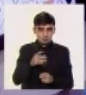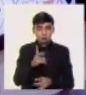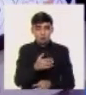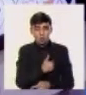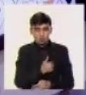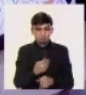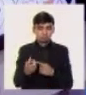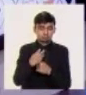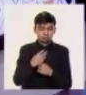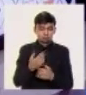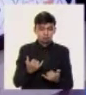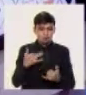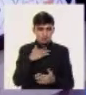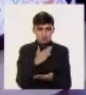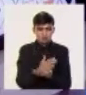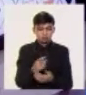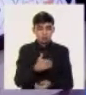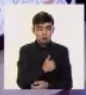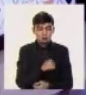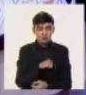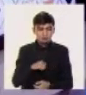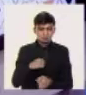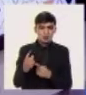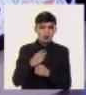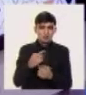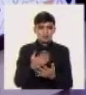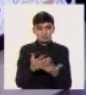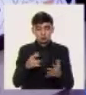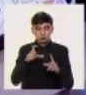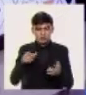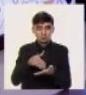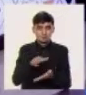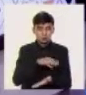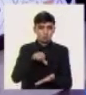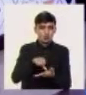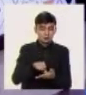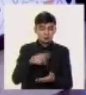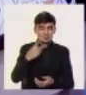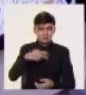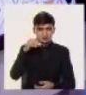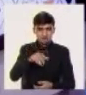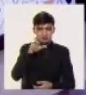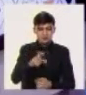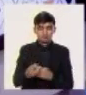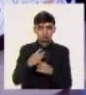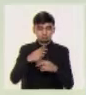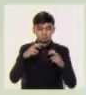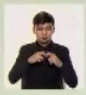добровольцах. Желающих оказалось так много, что некоторые получили отказ. В испытаниях примут участие 20 тысяч